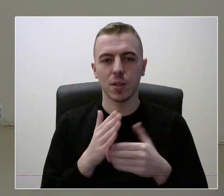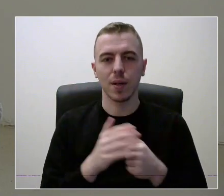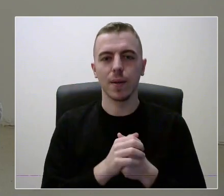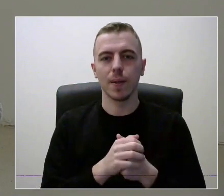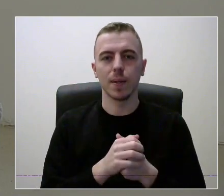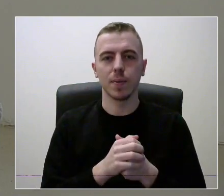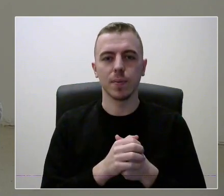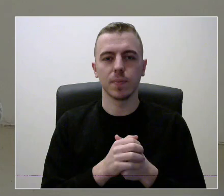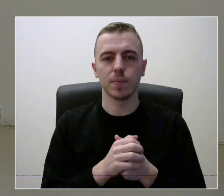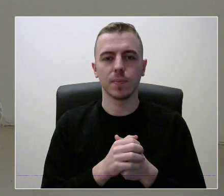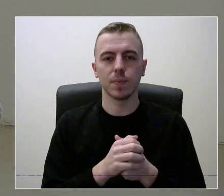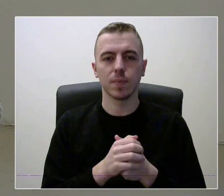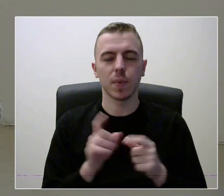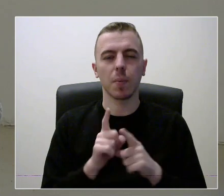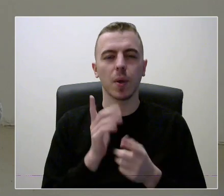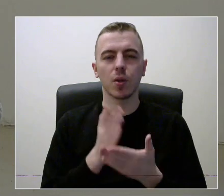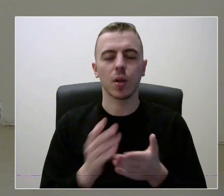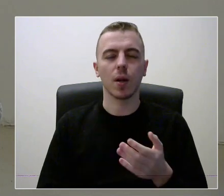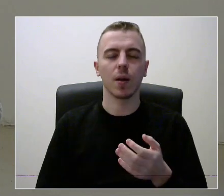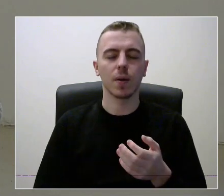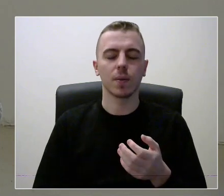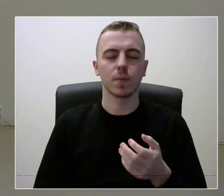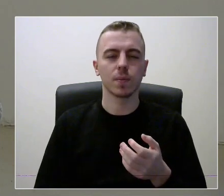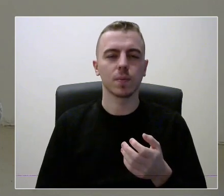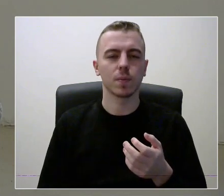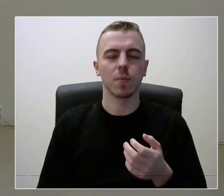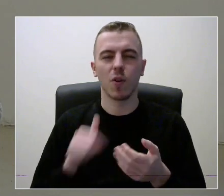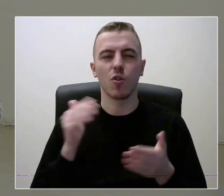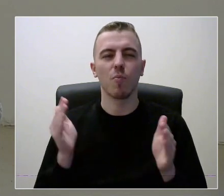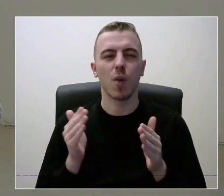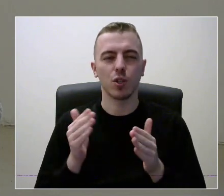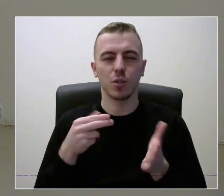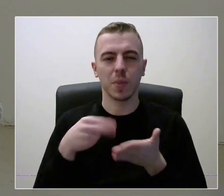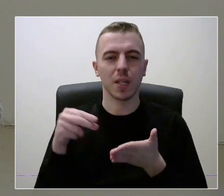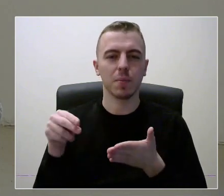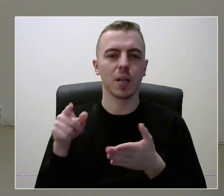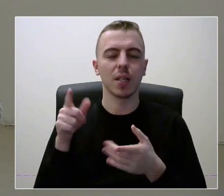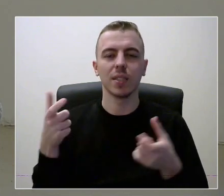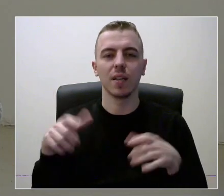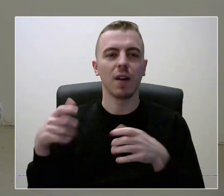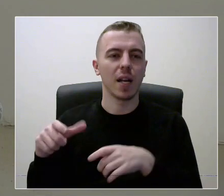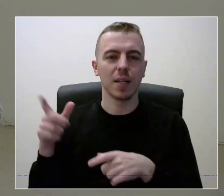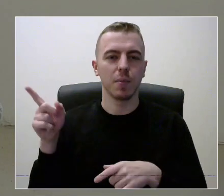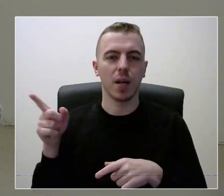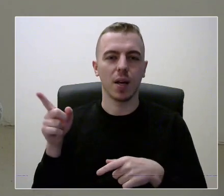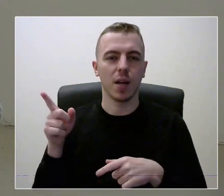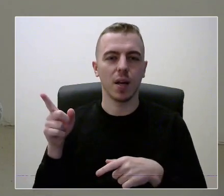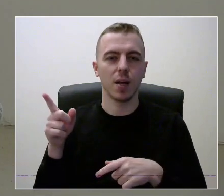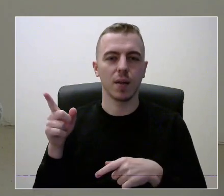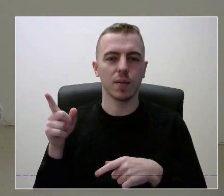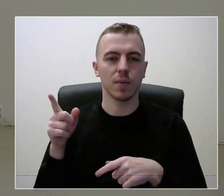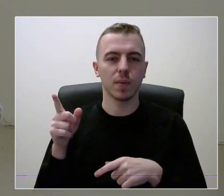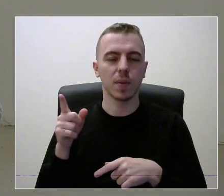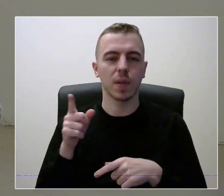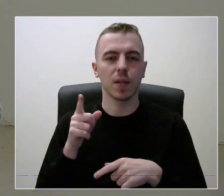yra nedėlės apimties tie pirkimai, tai niekas, ne viena turbūt savivaldybė neina, reiškia, ilgesnių